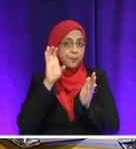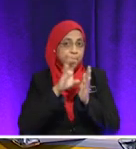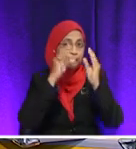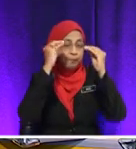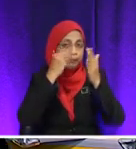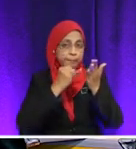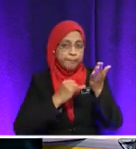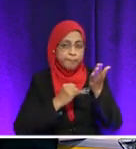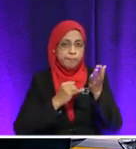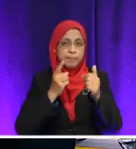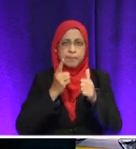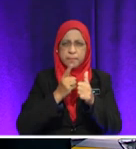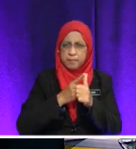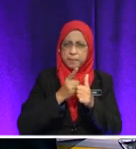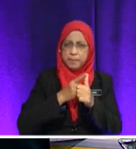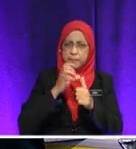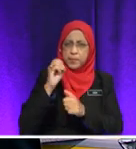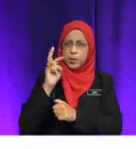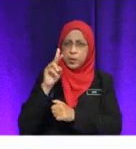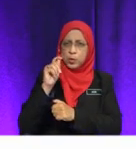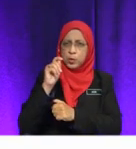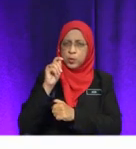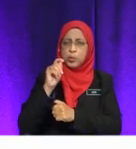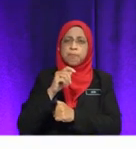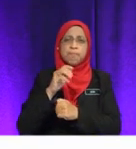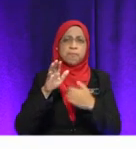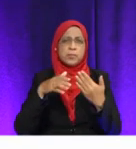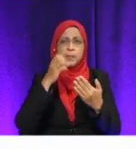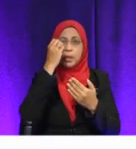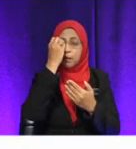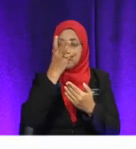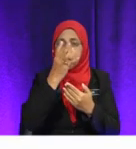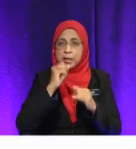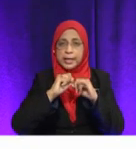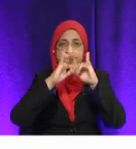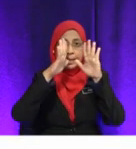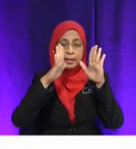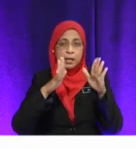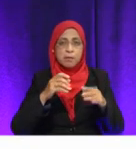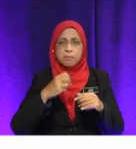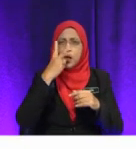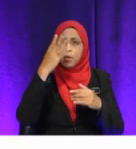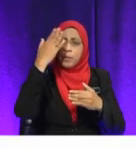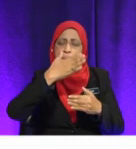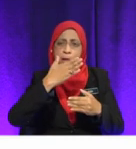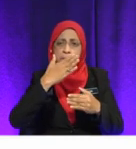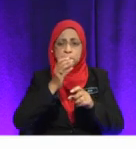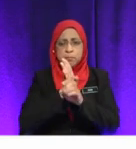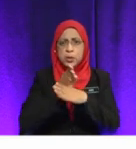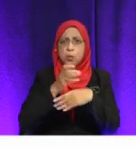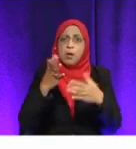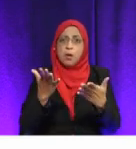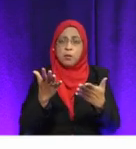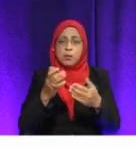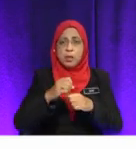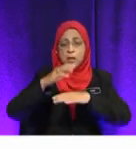yang pertamanya menerangkanlah bentuk objek dengan jelas dan tepat melalui arah penengah hadapan Sisi dan atas